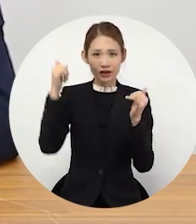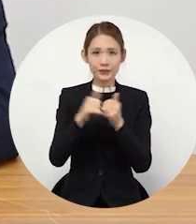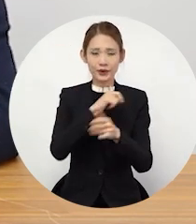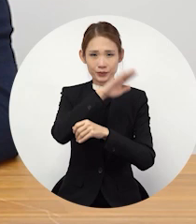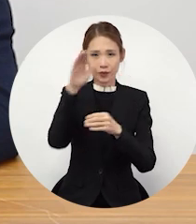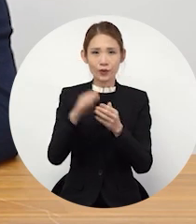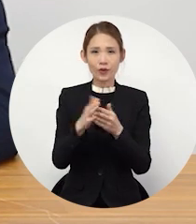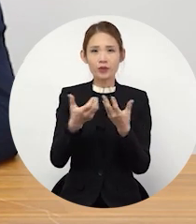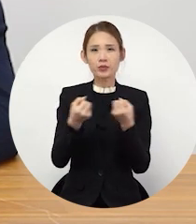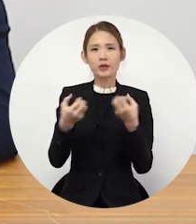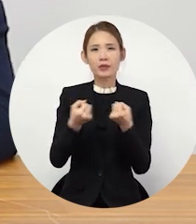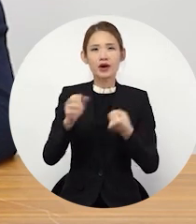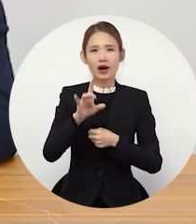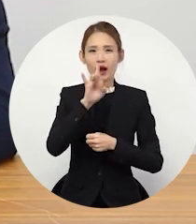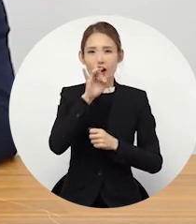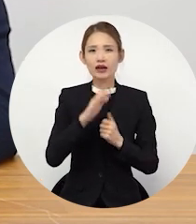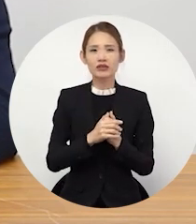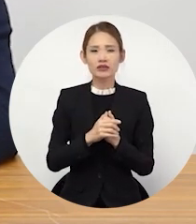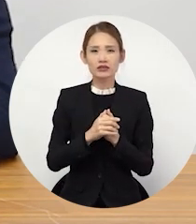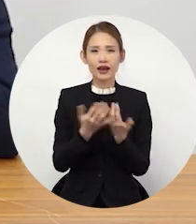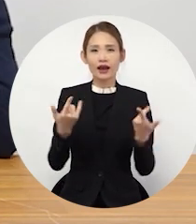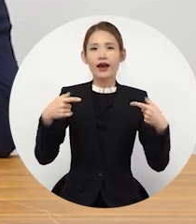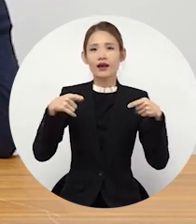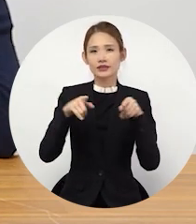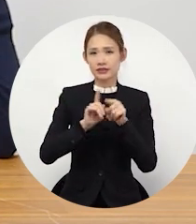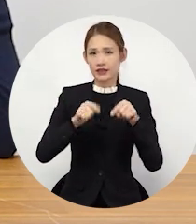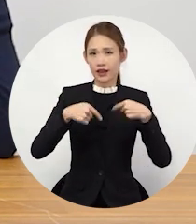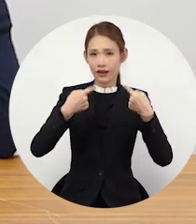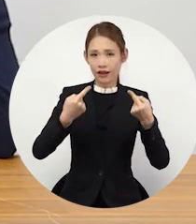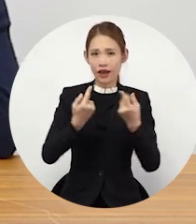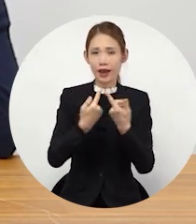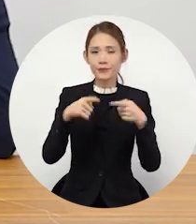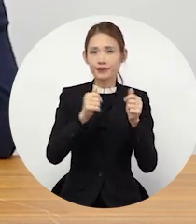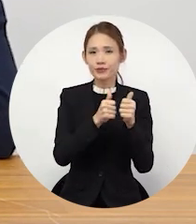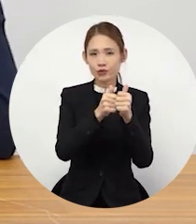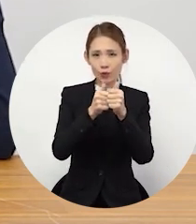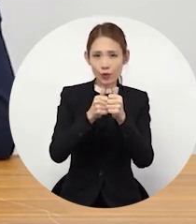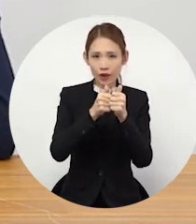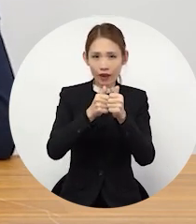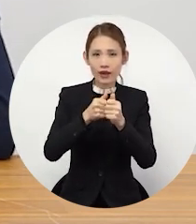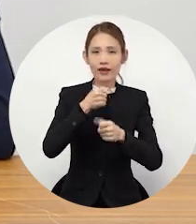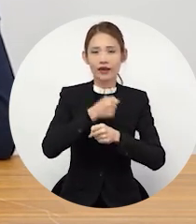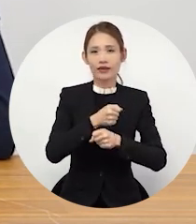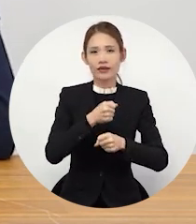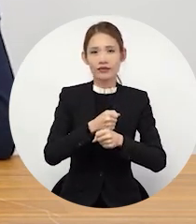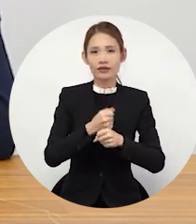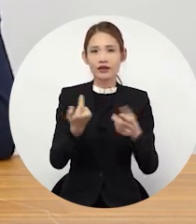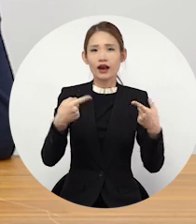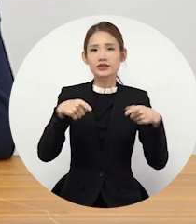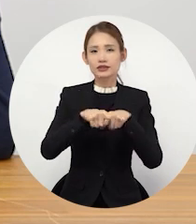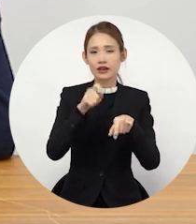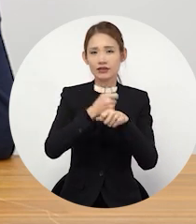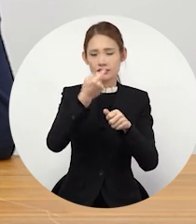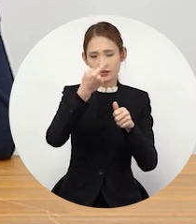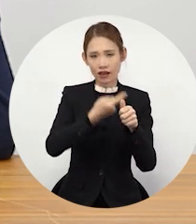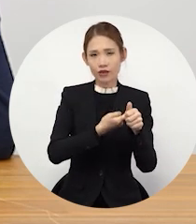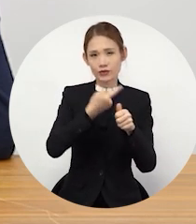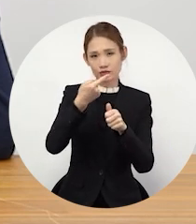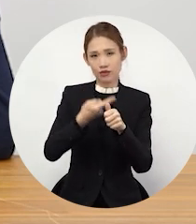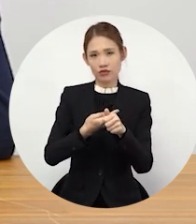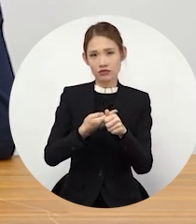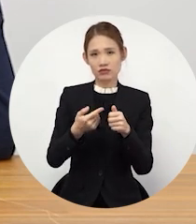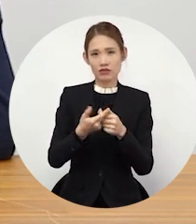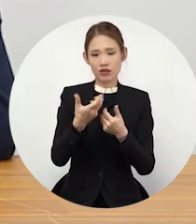장애인이 영원히 분리될 수 있는 존재가 아니잖아요. 맞아요. 같이 해야 되는 존재고 함께 가야 하는 존재이기 때문에 같이 하는 게 너무